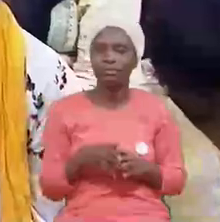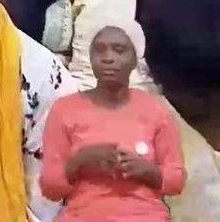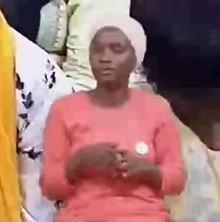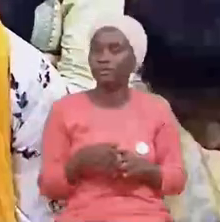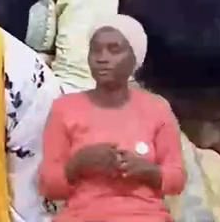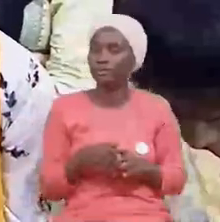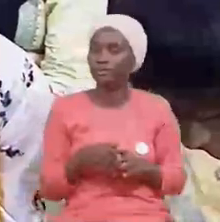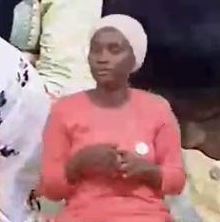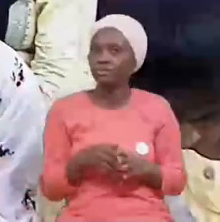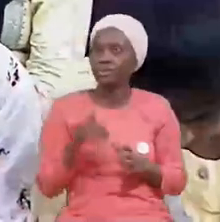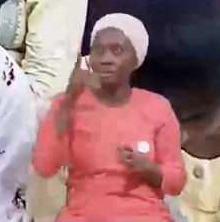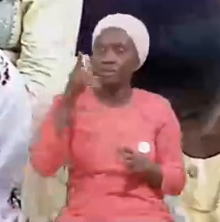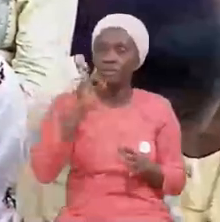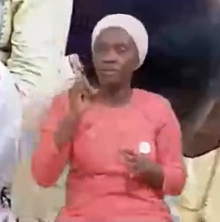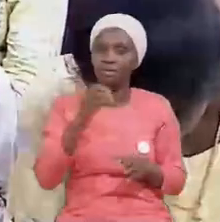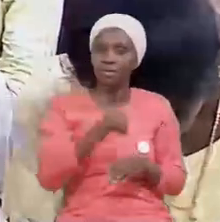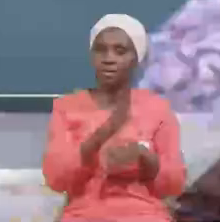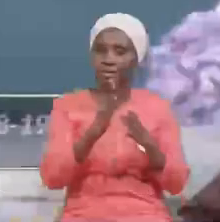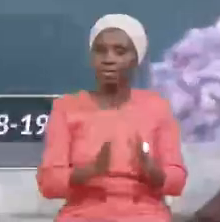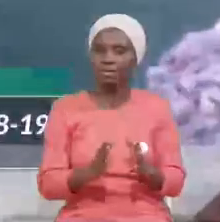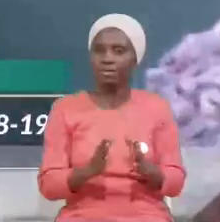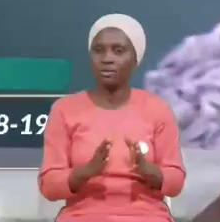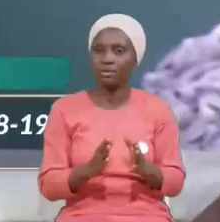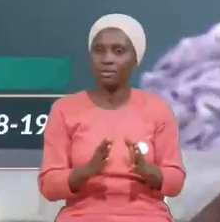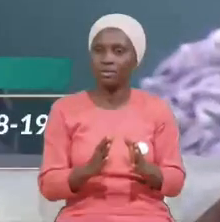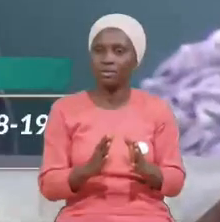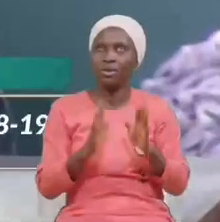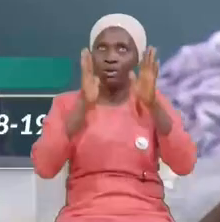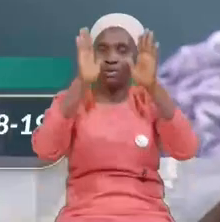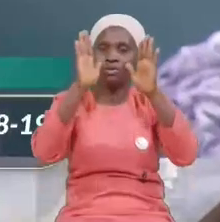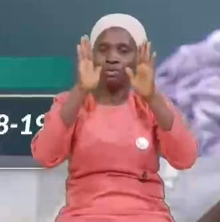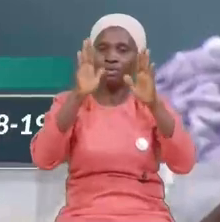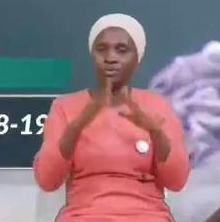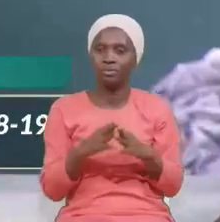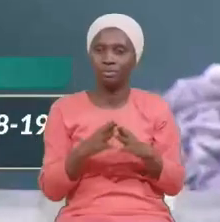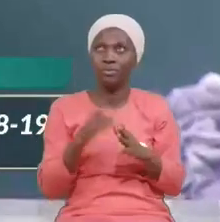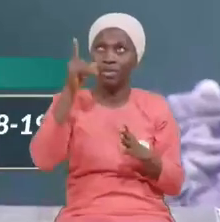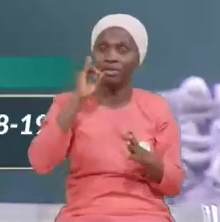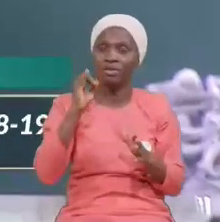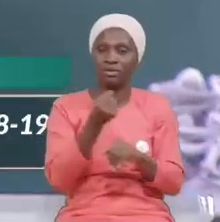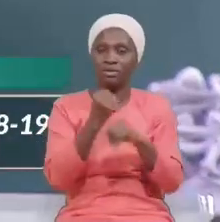Il est le conseiller. Il est le guérisseur. Il est le sauveur.